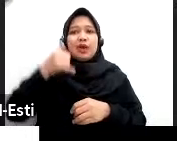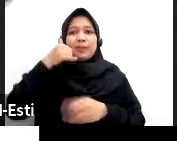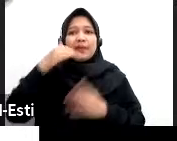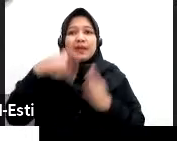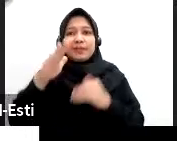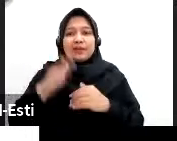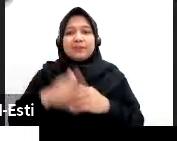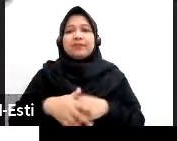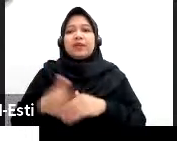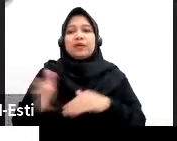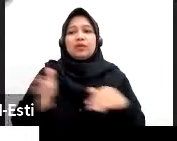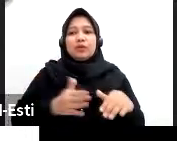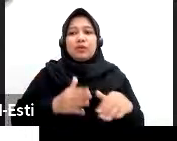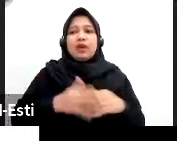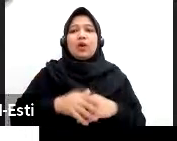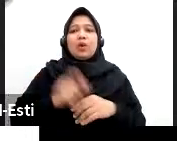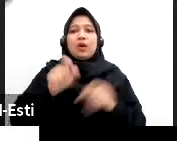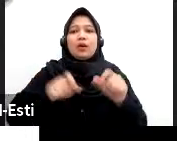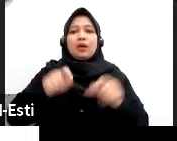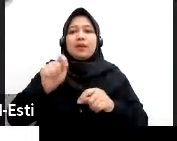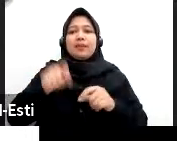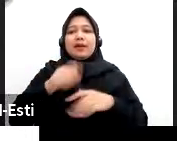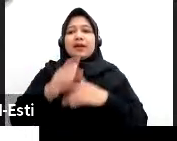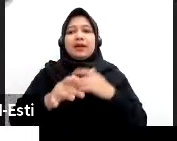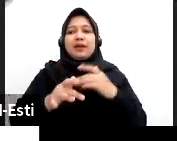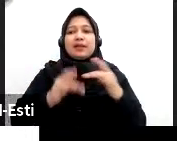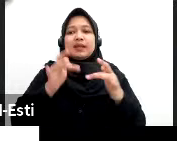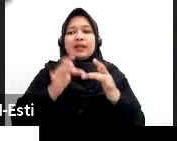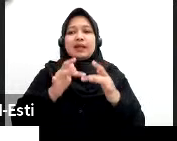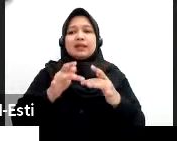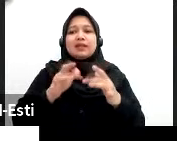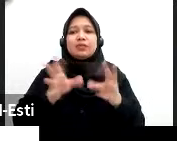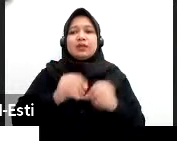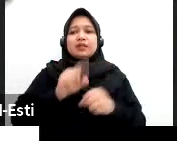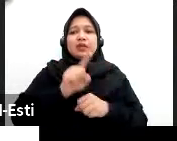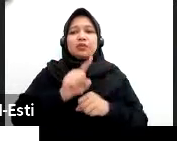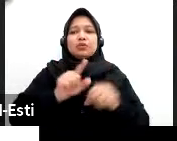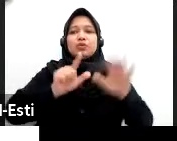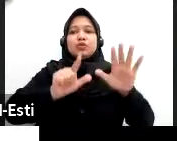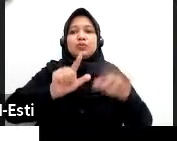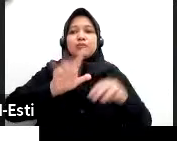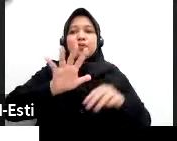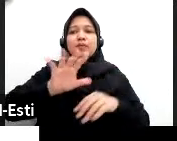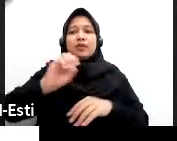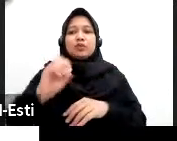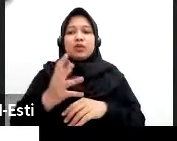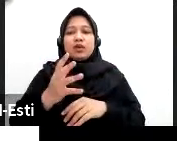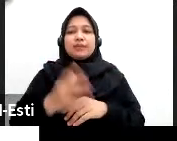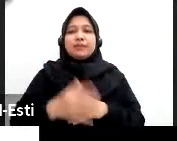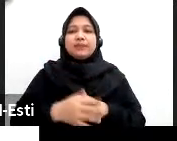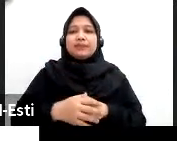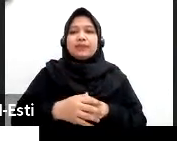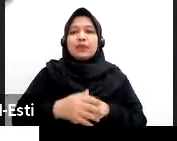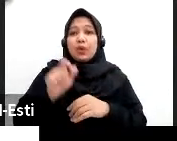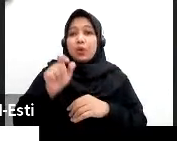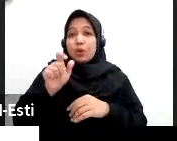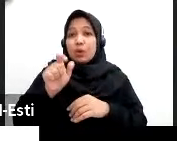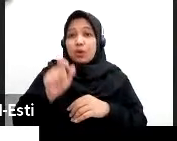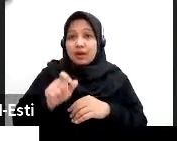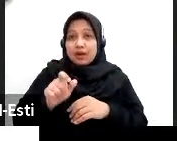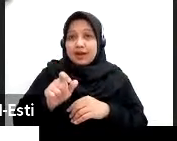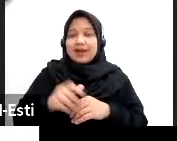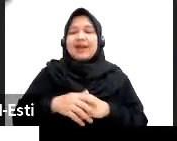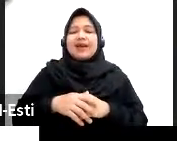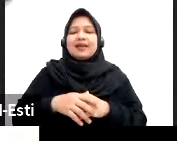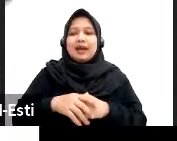kemudian internet users ada 175000000 atau empat persen penetrasinya jadi saya gerak semakin banyak